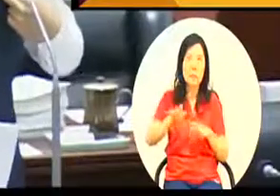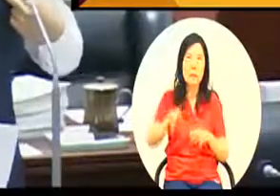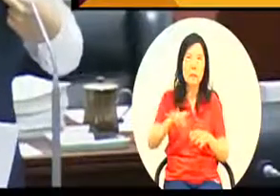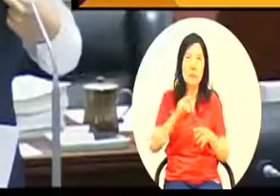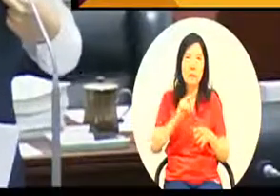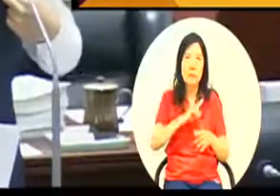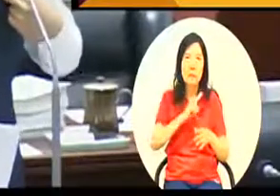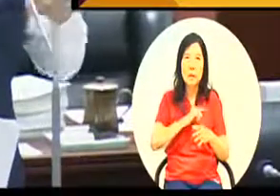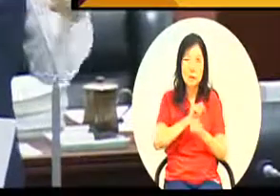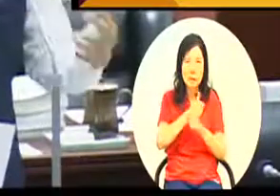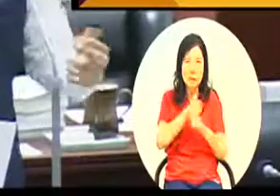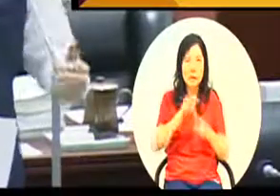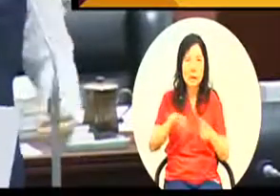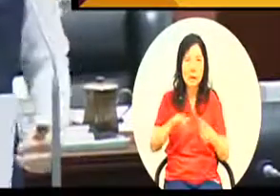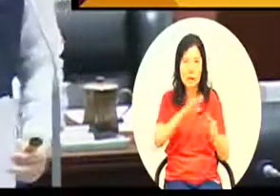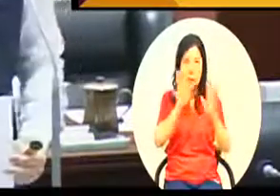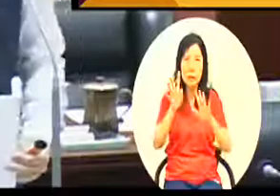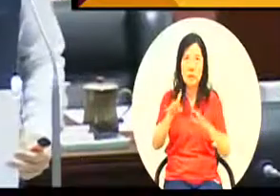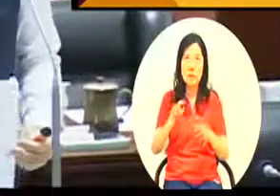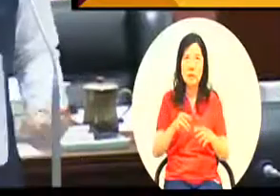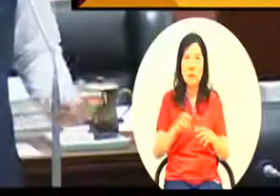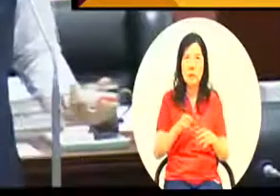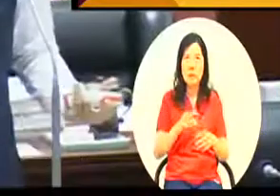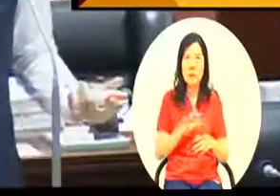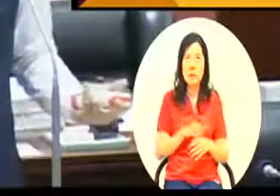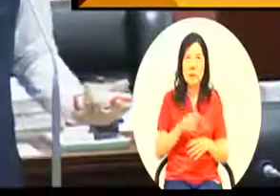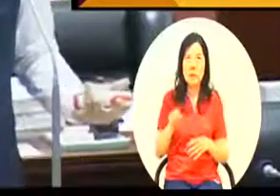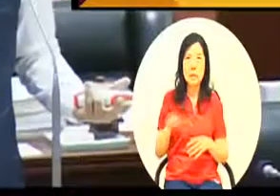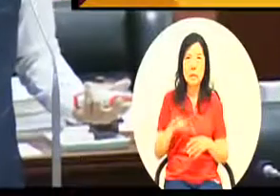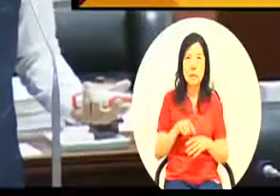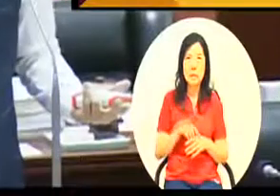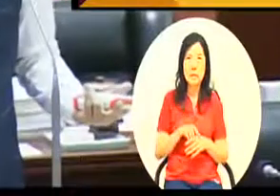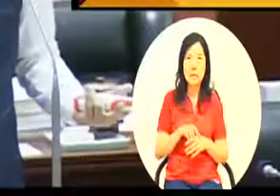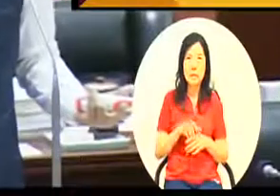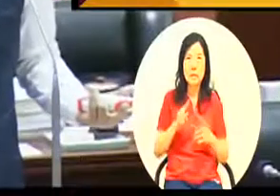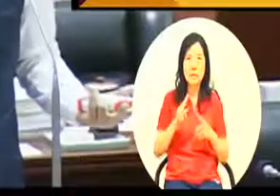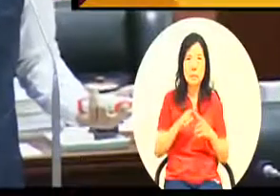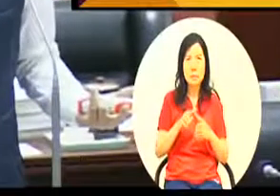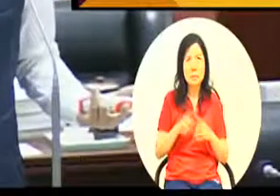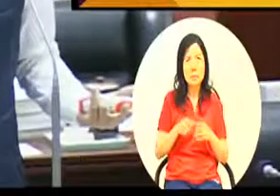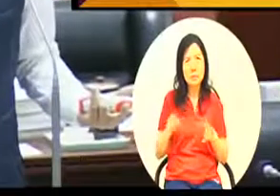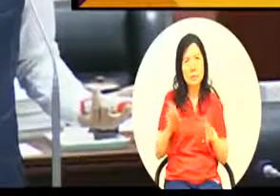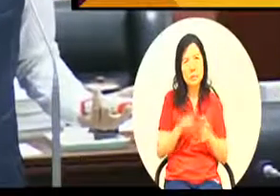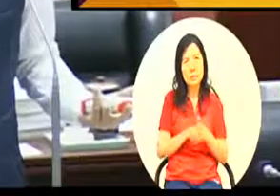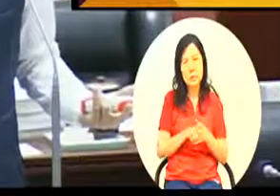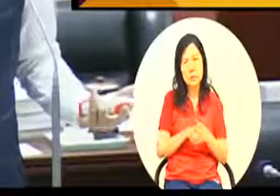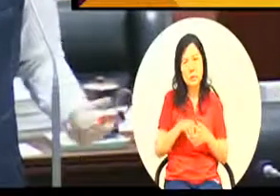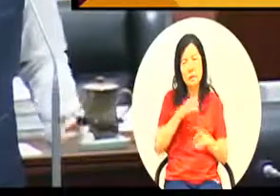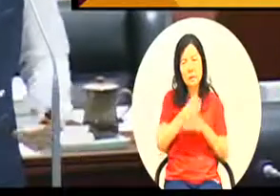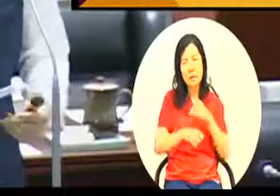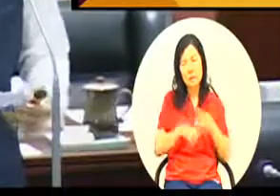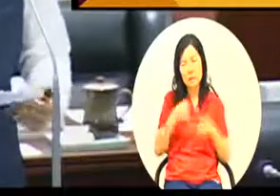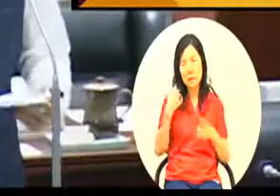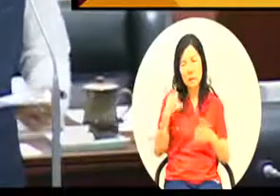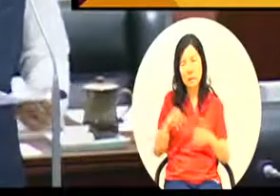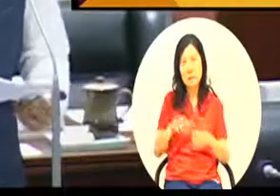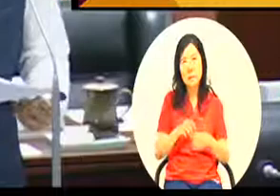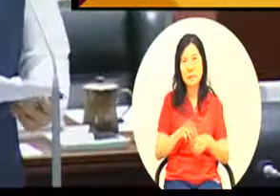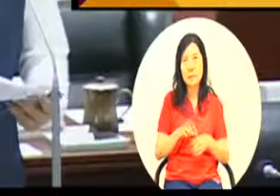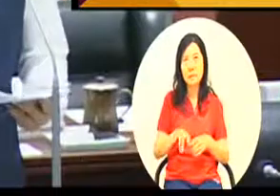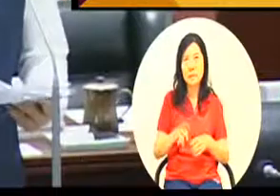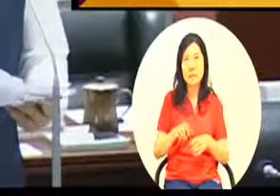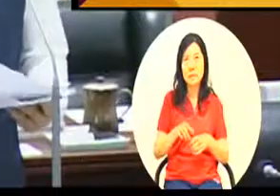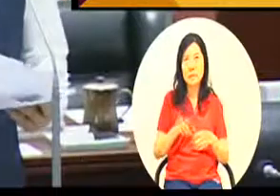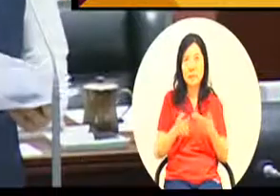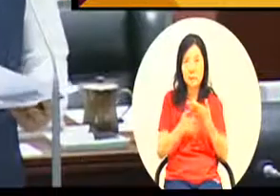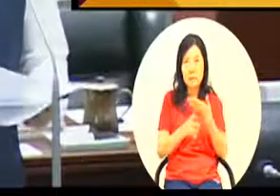历的状况，他们竟然愿意做那么做，我觉得你人生为什么要过这么贱呢？这么低贱呢？所以这个毒品除